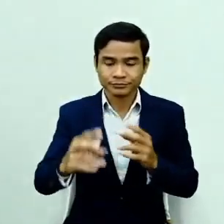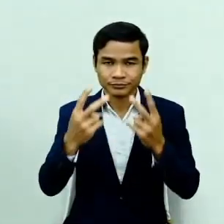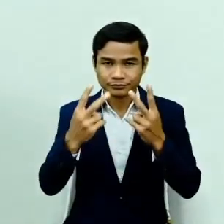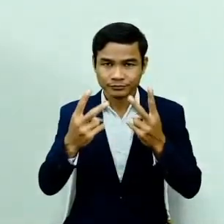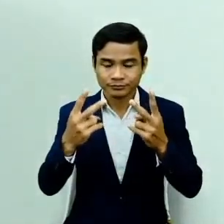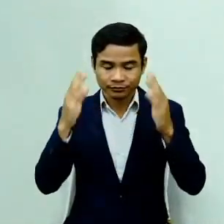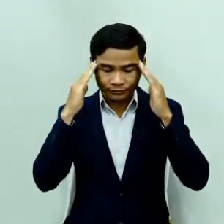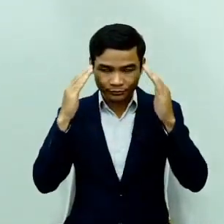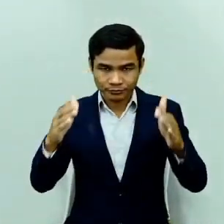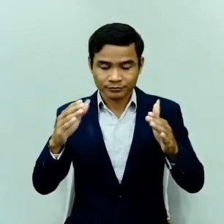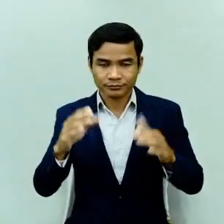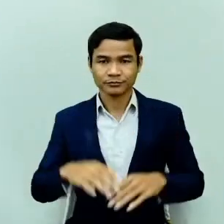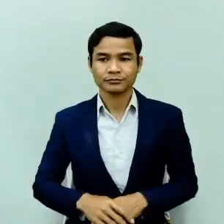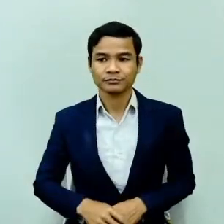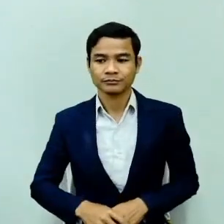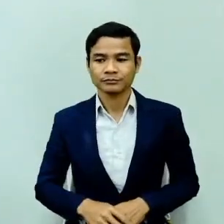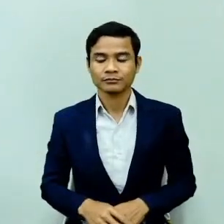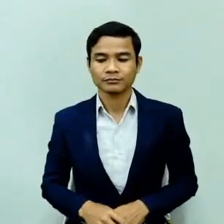ní.